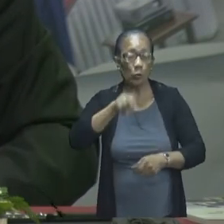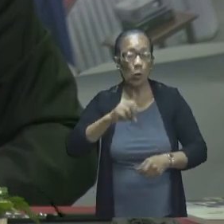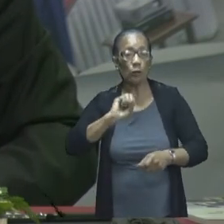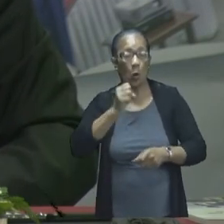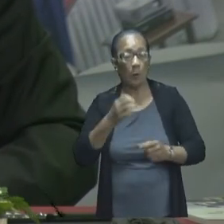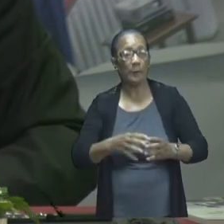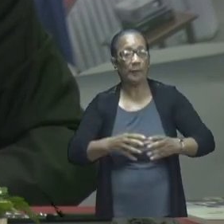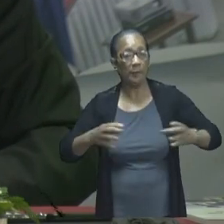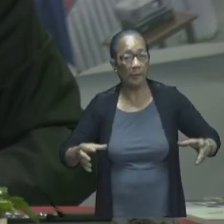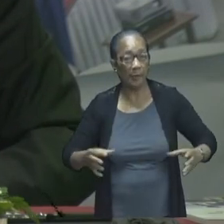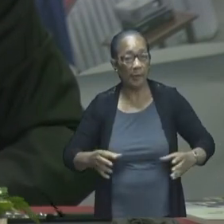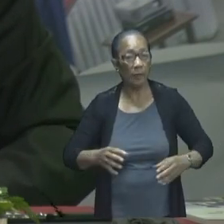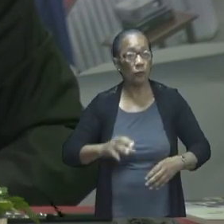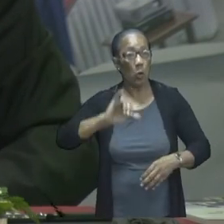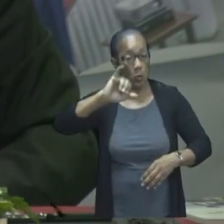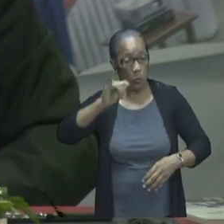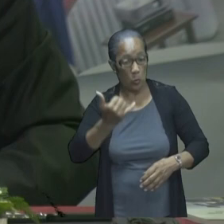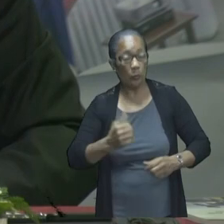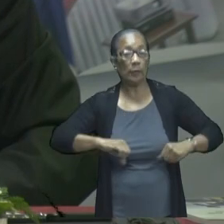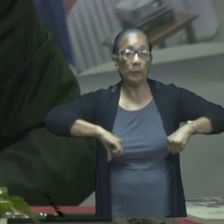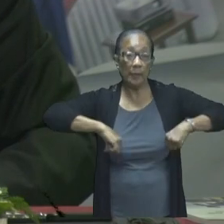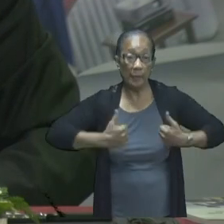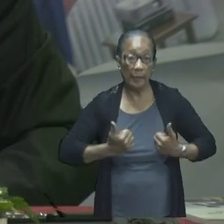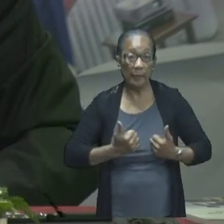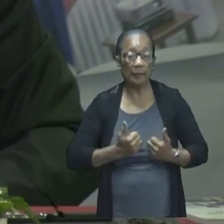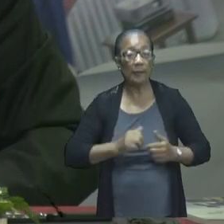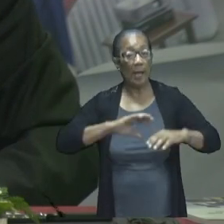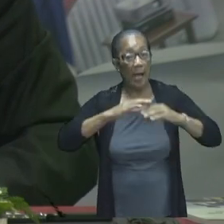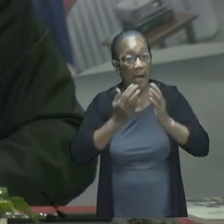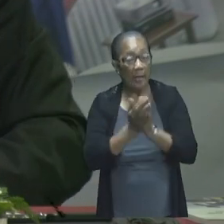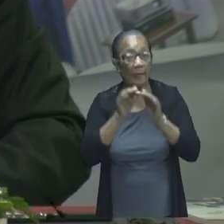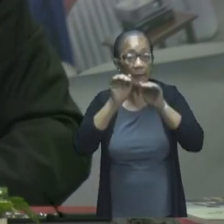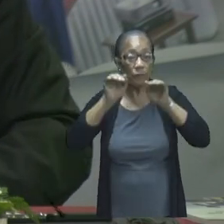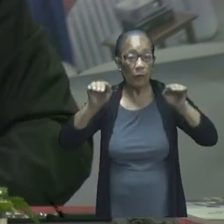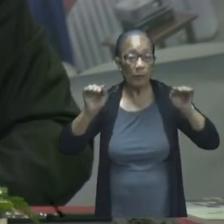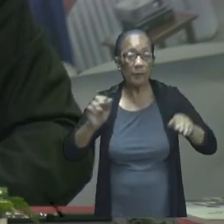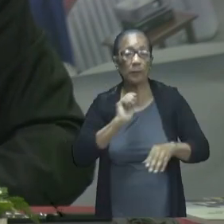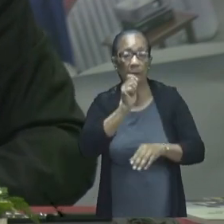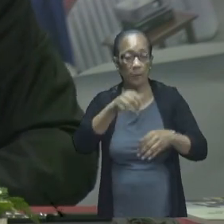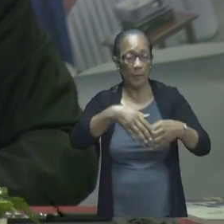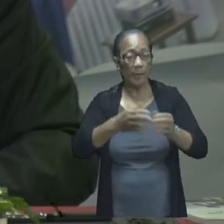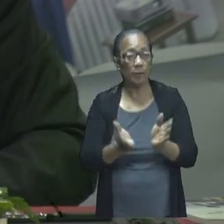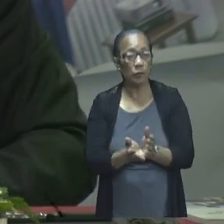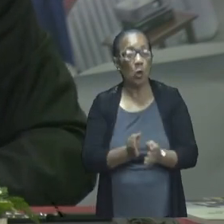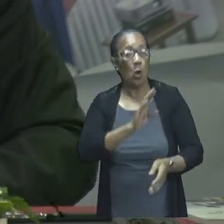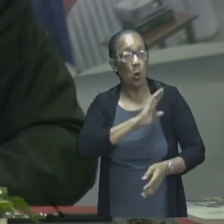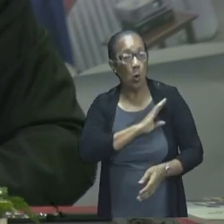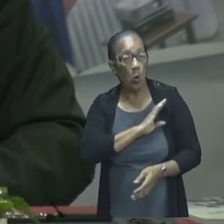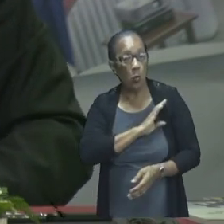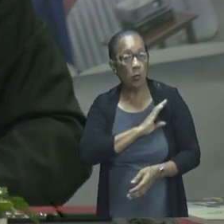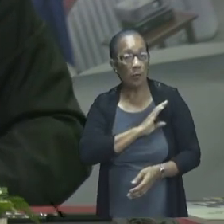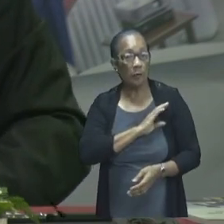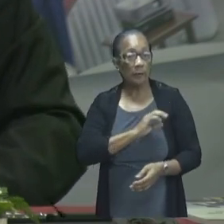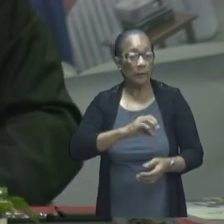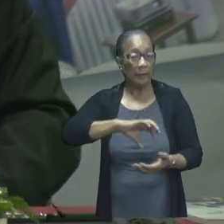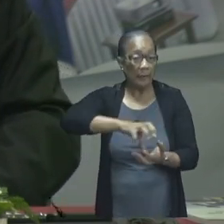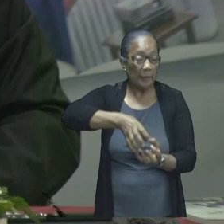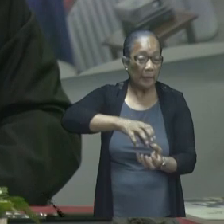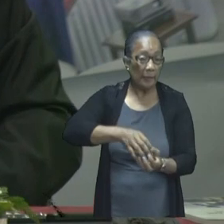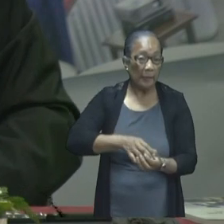ruimte geven om een nieuwe start te maken die de thijs kregen nog bij de persconferentie er zijn ook krediet voor onze ingesteld voor macro